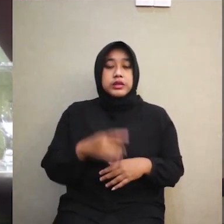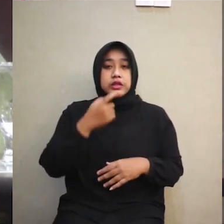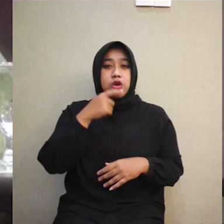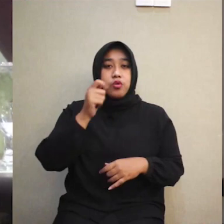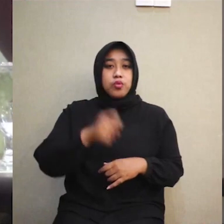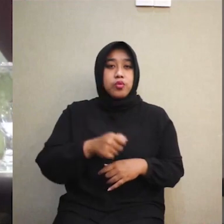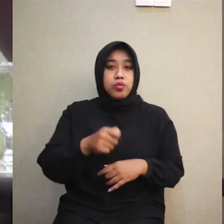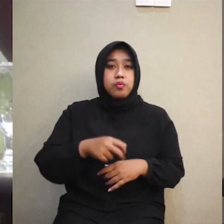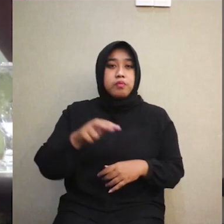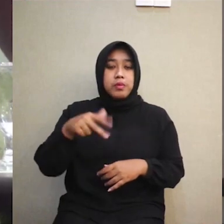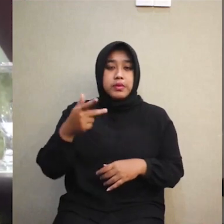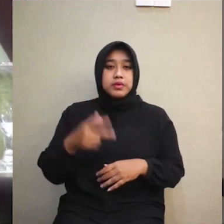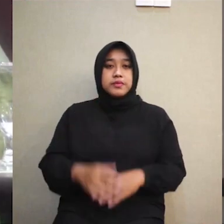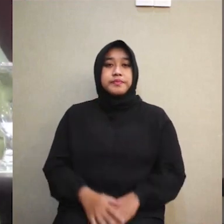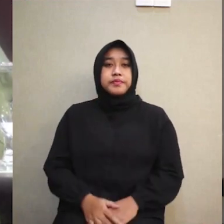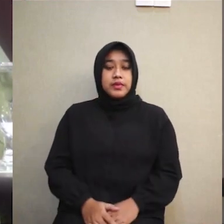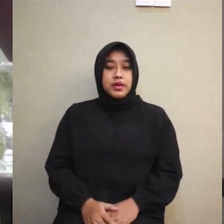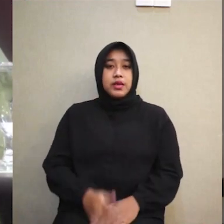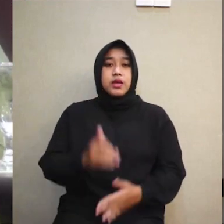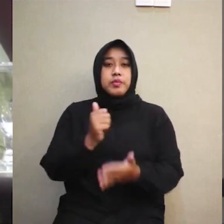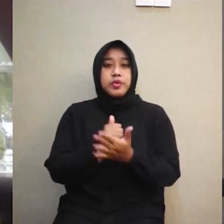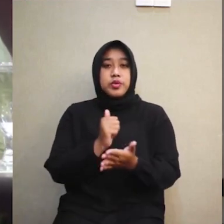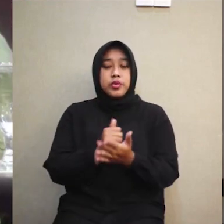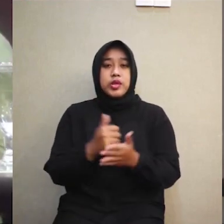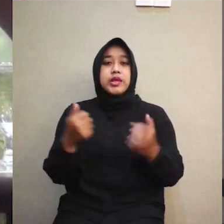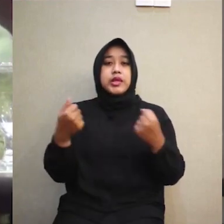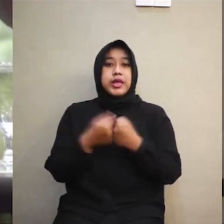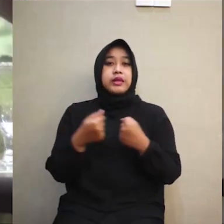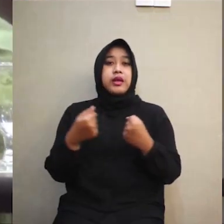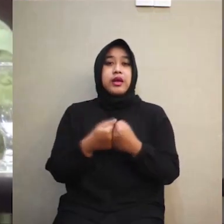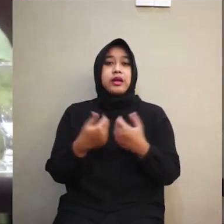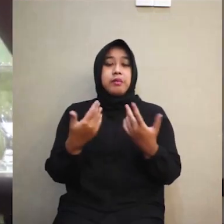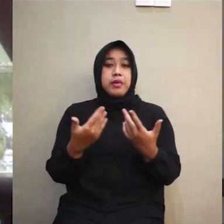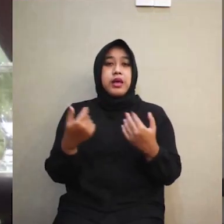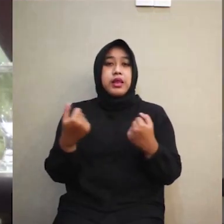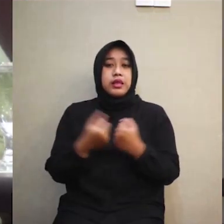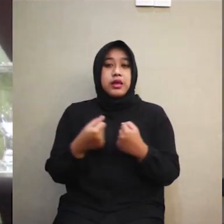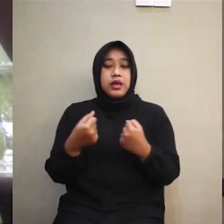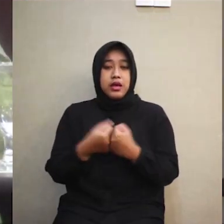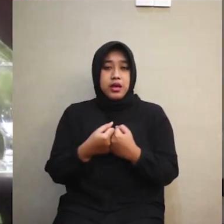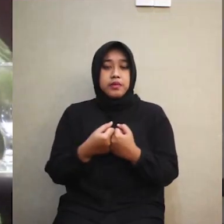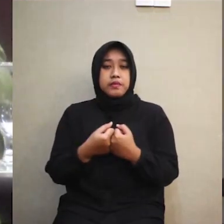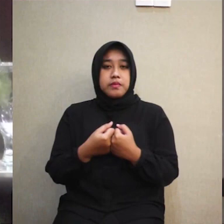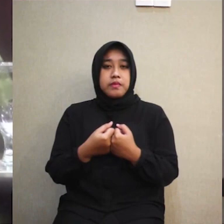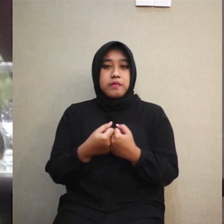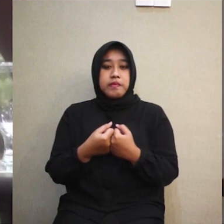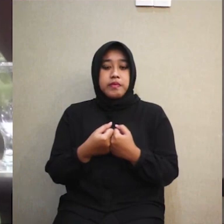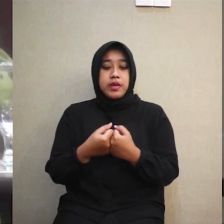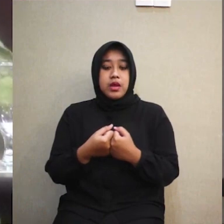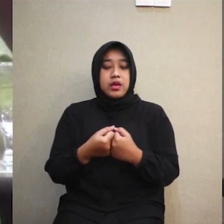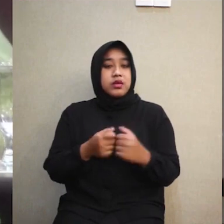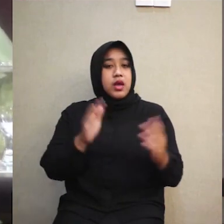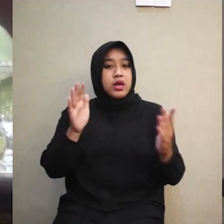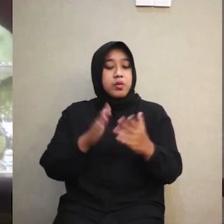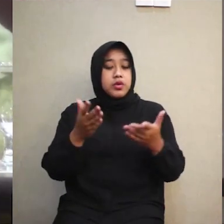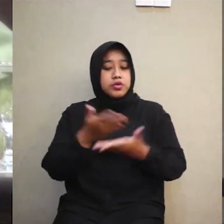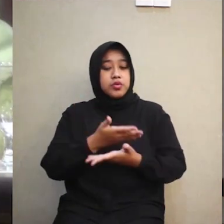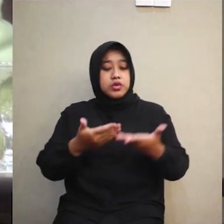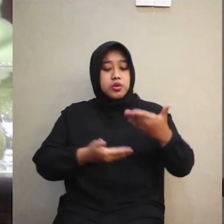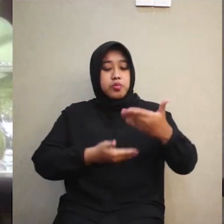lepas gitu nah ini juga tantangan tantangan tersendiri sementara kita juga dihadapkan pada